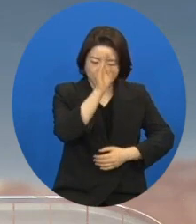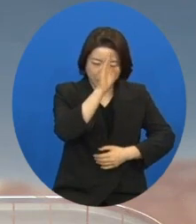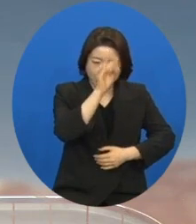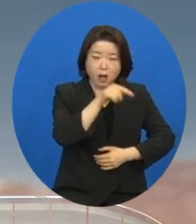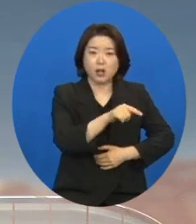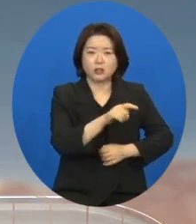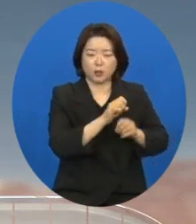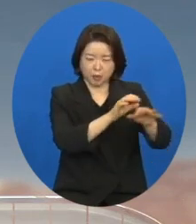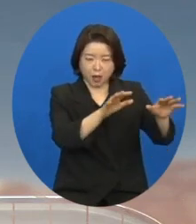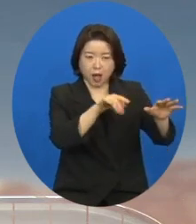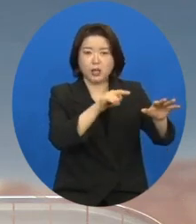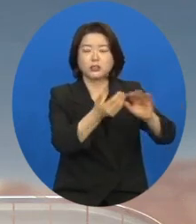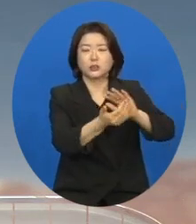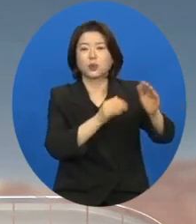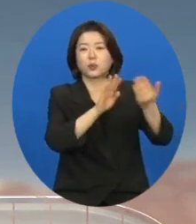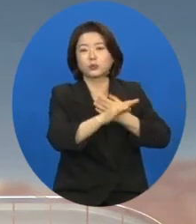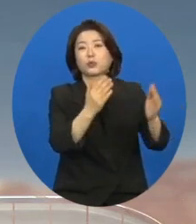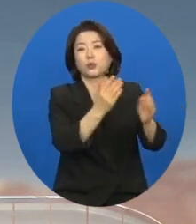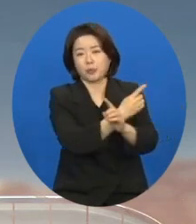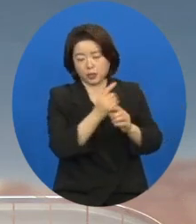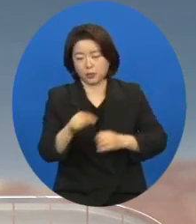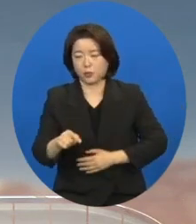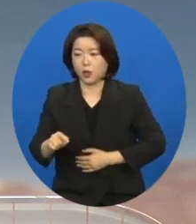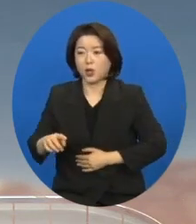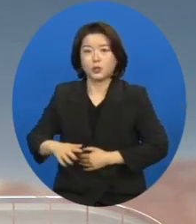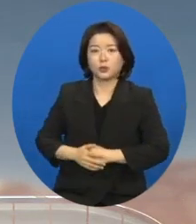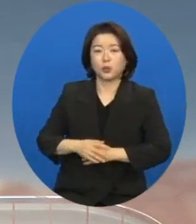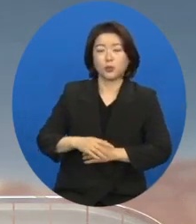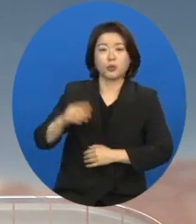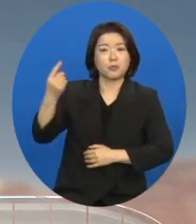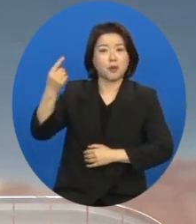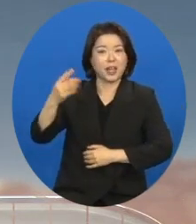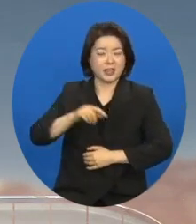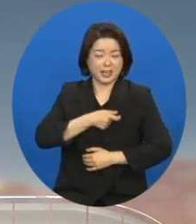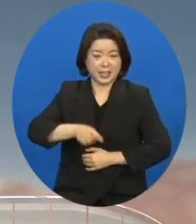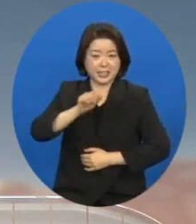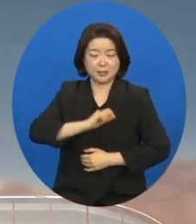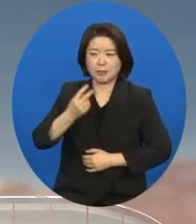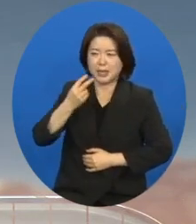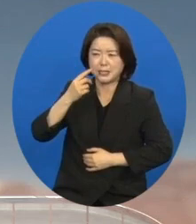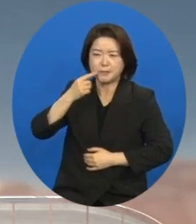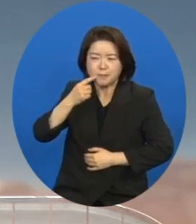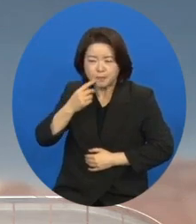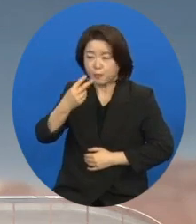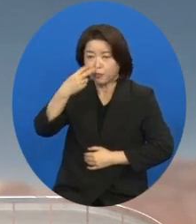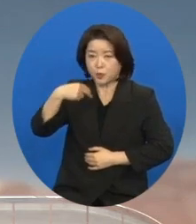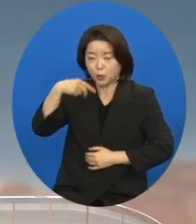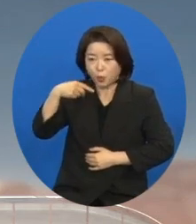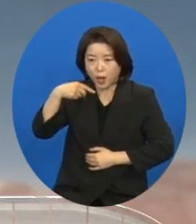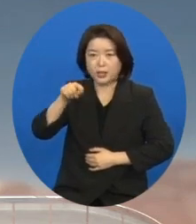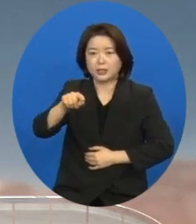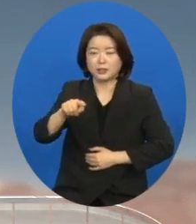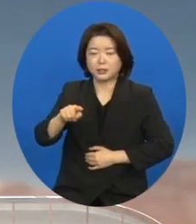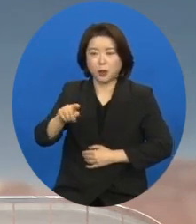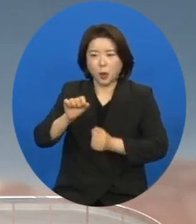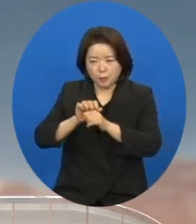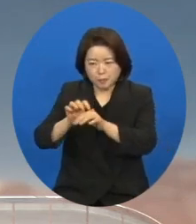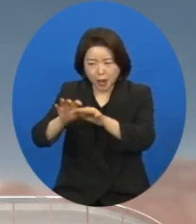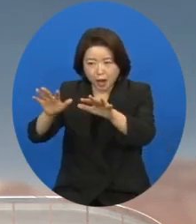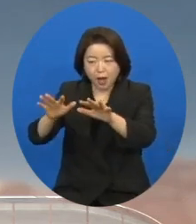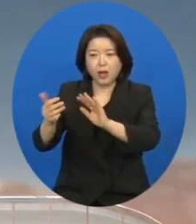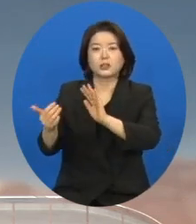독감 1918년 전후로 떤 세계가 바뀌고 코로나 이후에도 뭔가 세계가 바뀌어가는 것을 아마